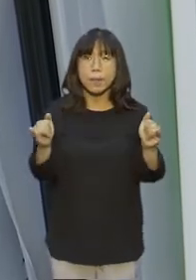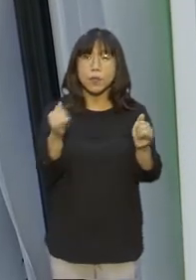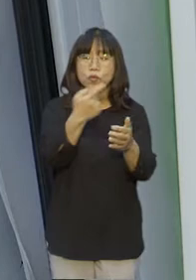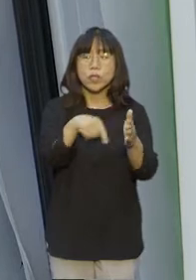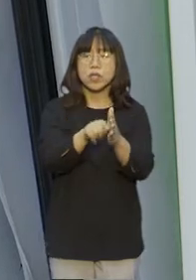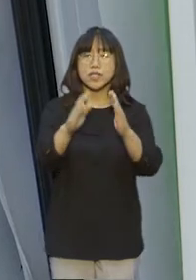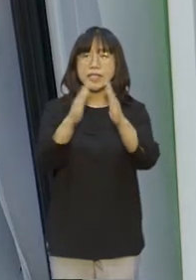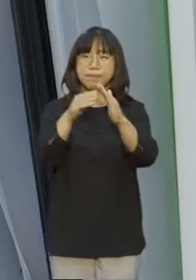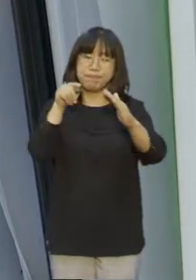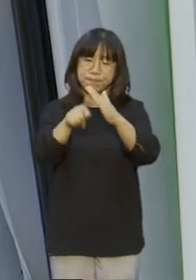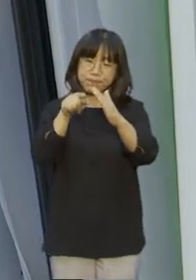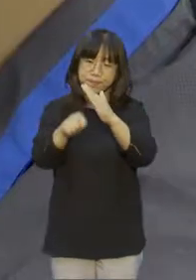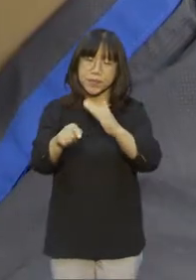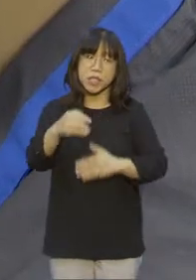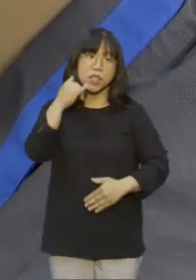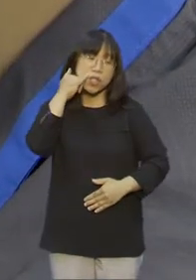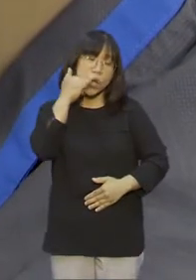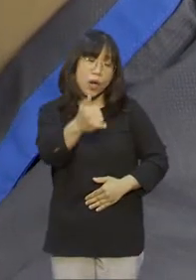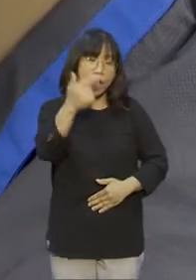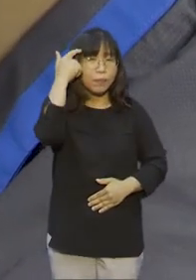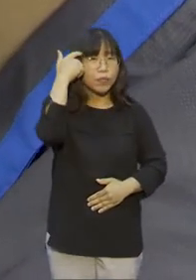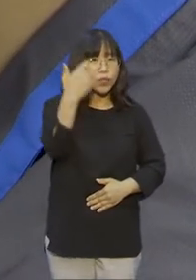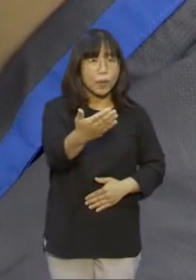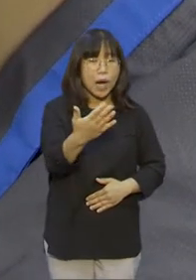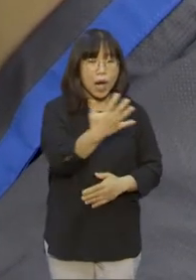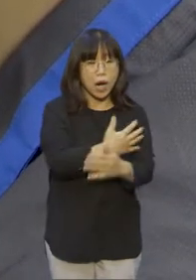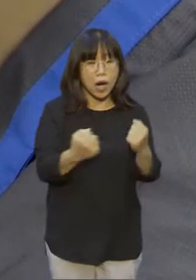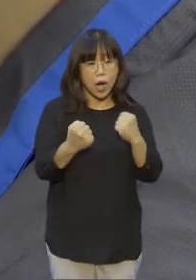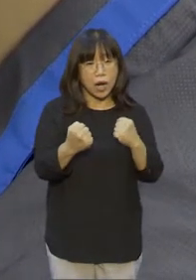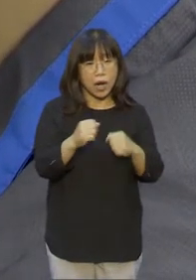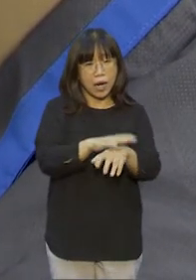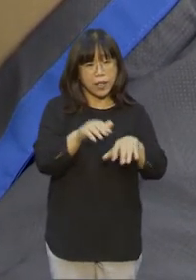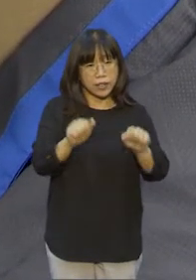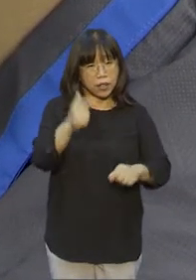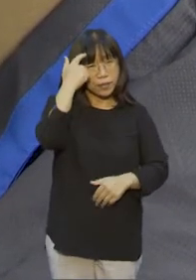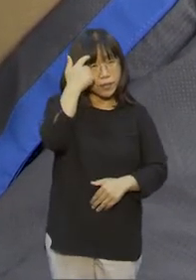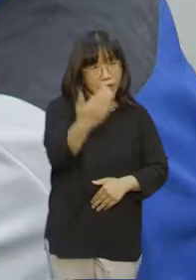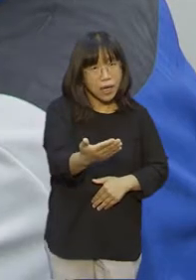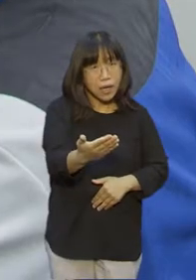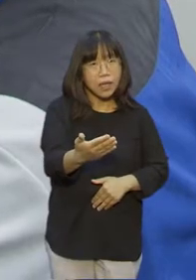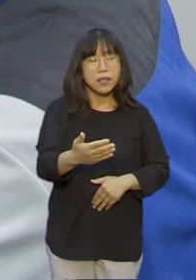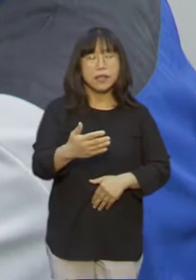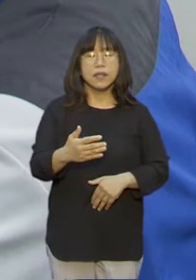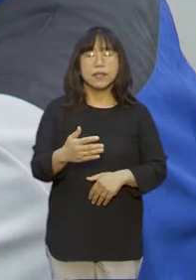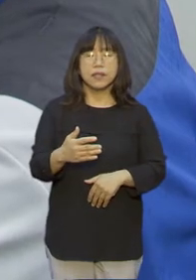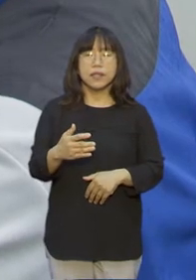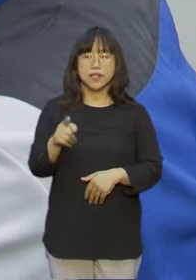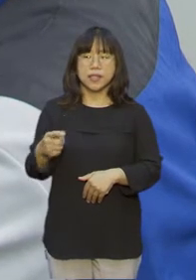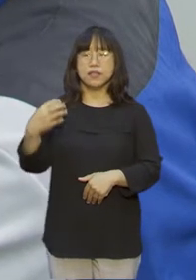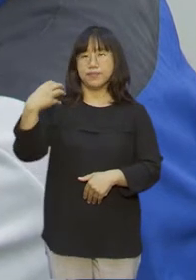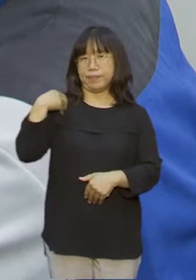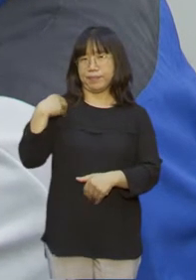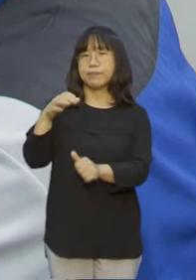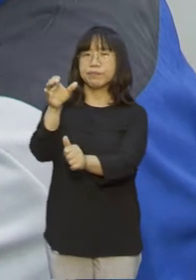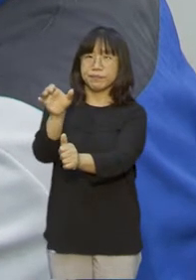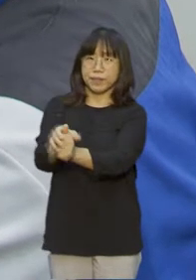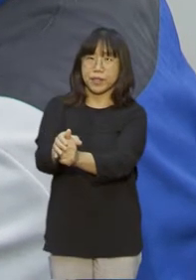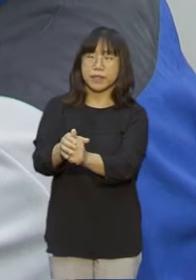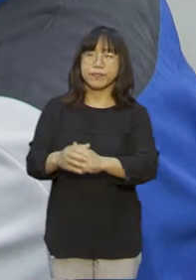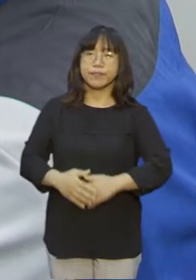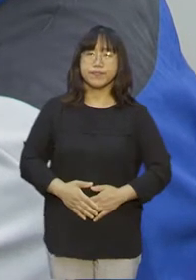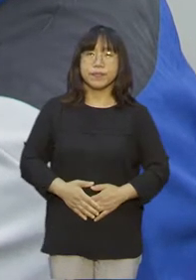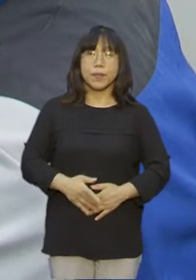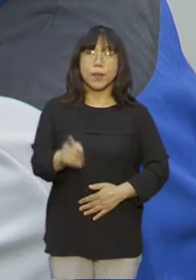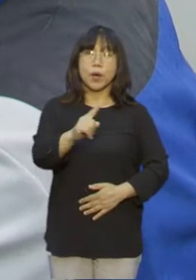재난도우미는 취약계층을 직접 방문하거나 유선으로 안부를 물으며 건강을 확인하고 폭염특보 발효 시 상황을